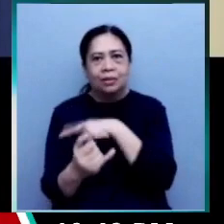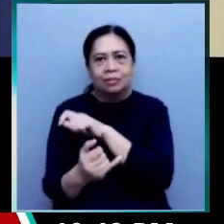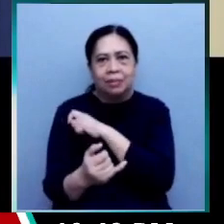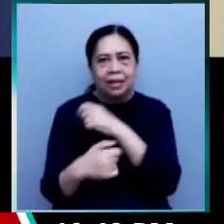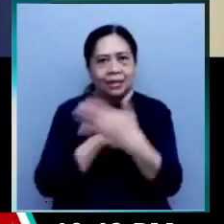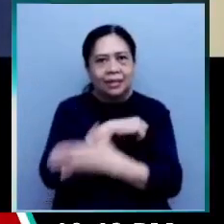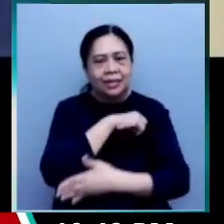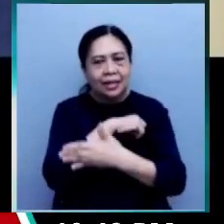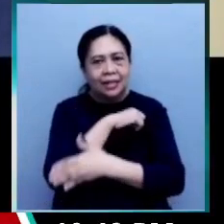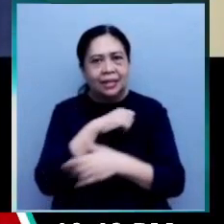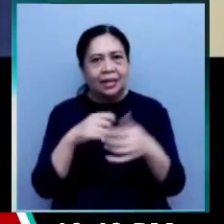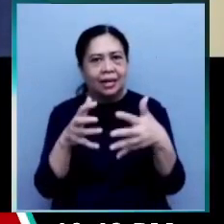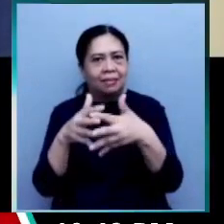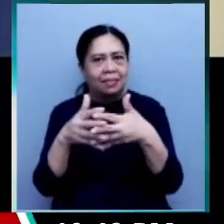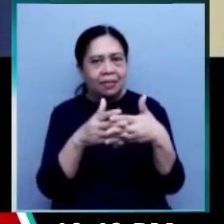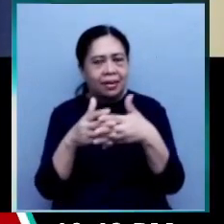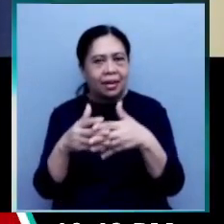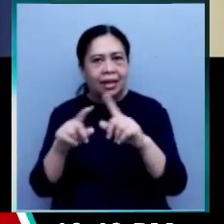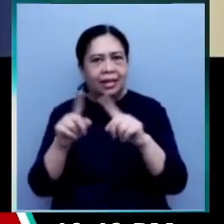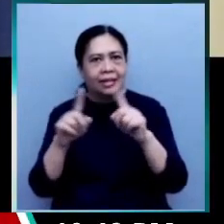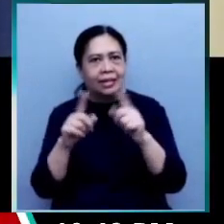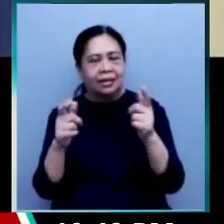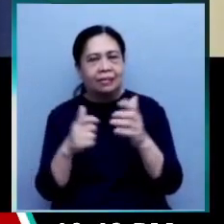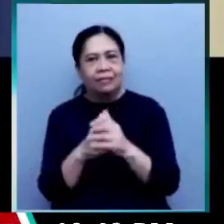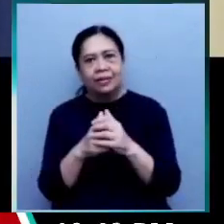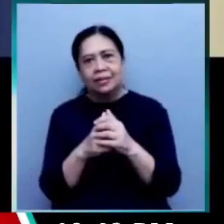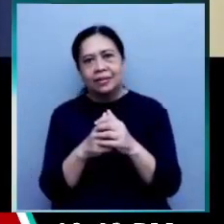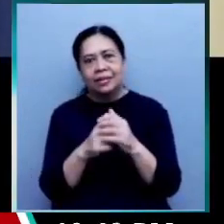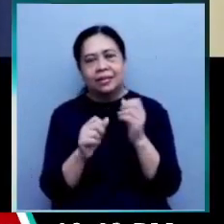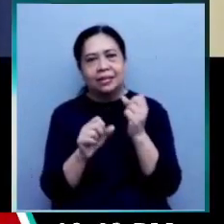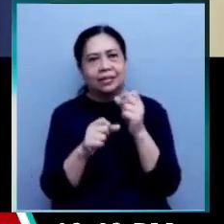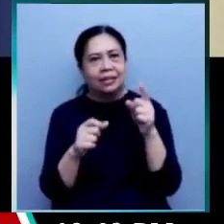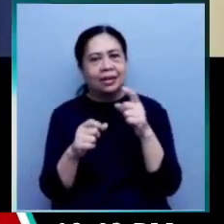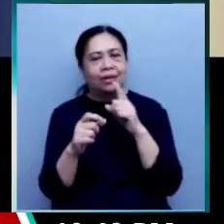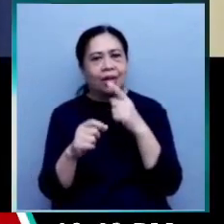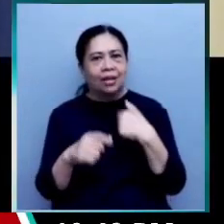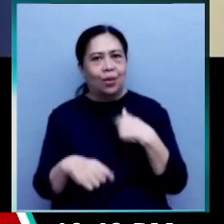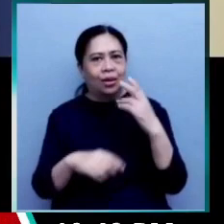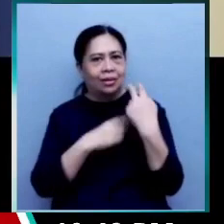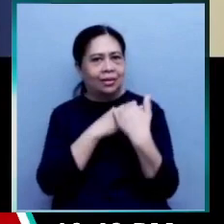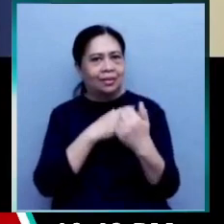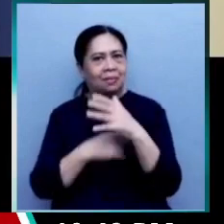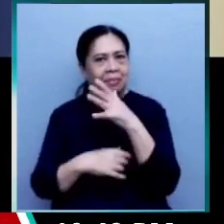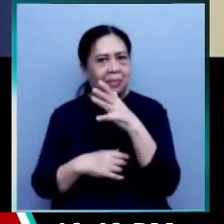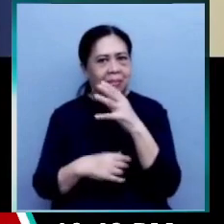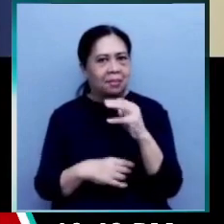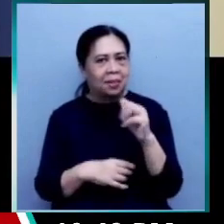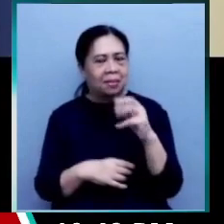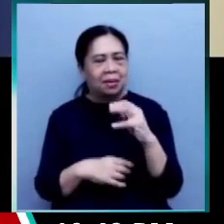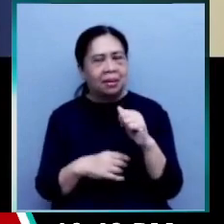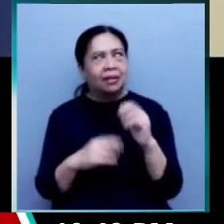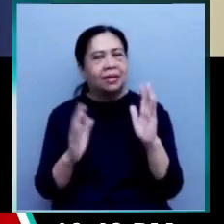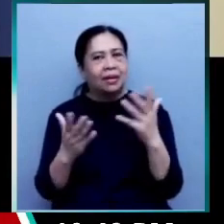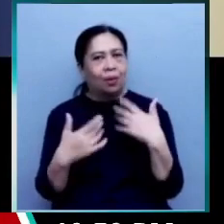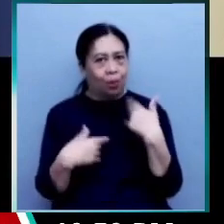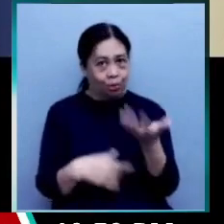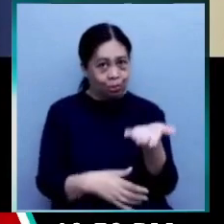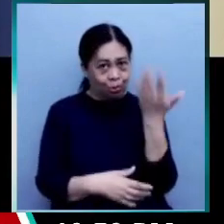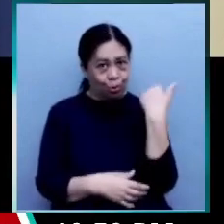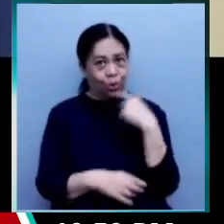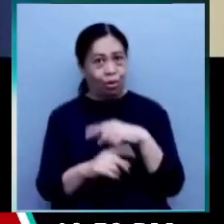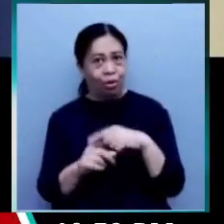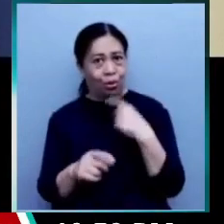sa Amerika, mga malaking big creators, mama ang tawag sa akin. Parang bongga, di ba? Parang sino ba